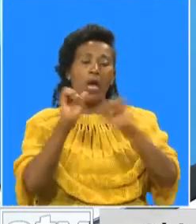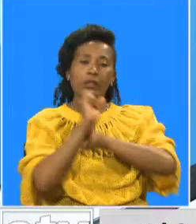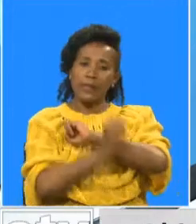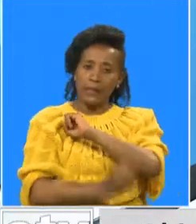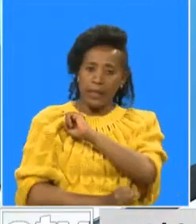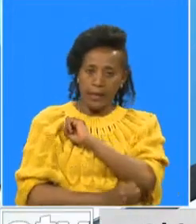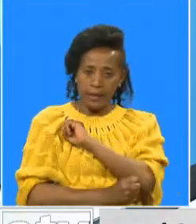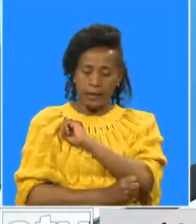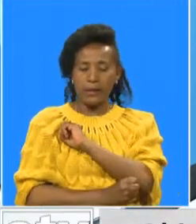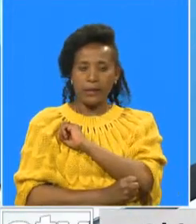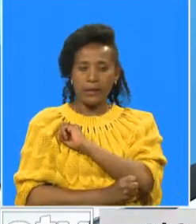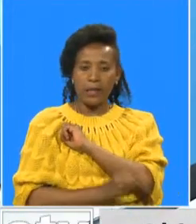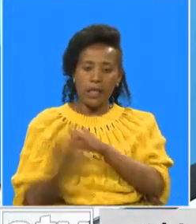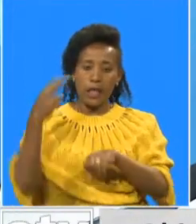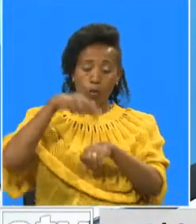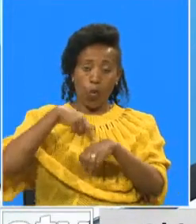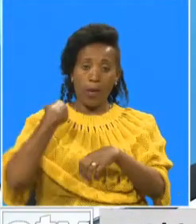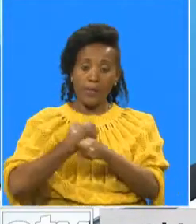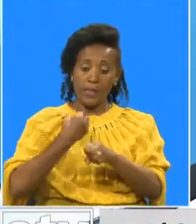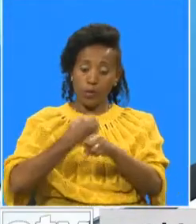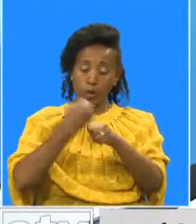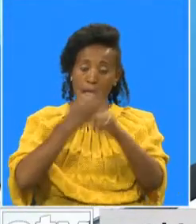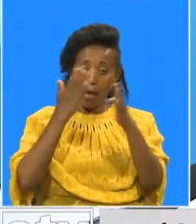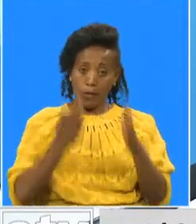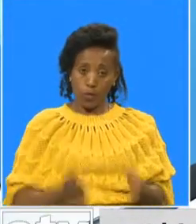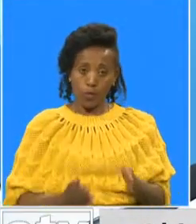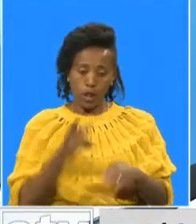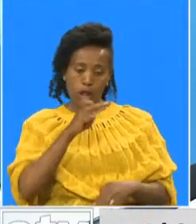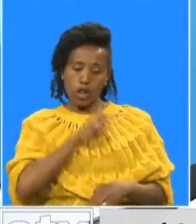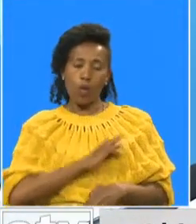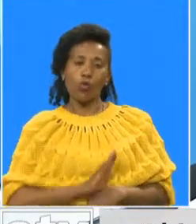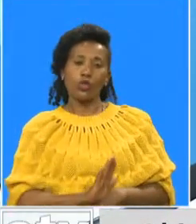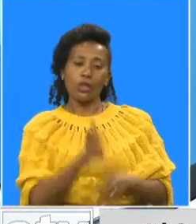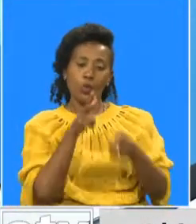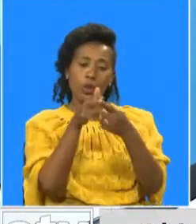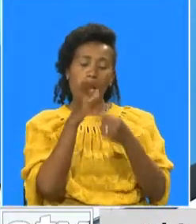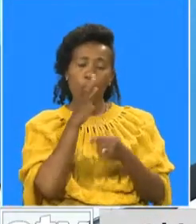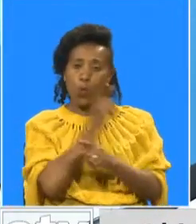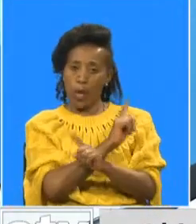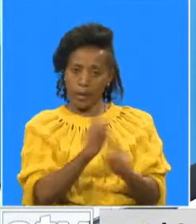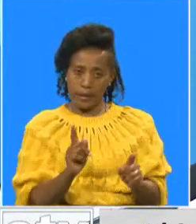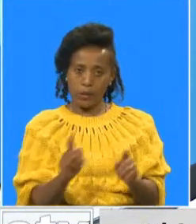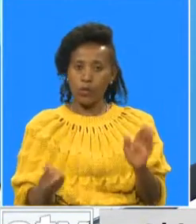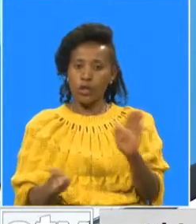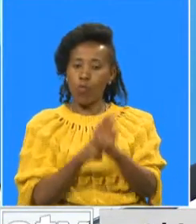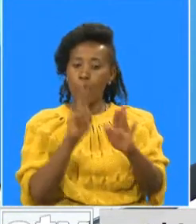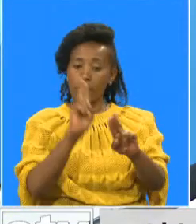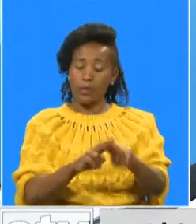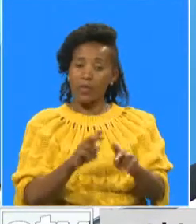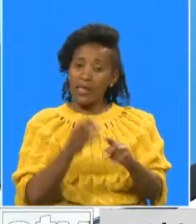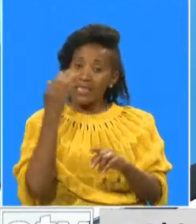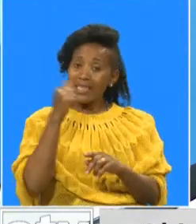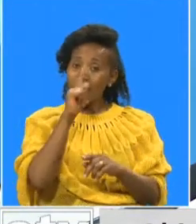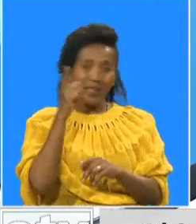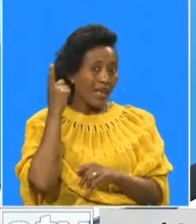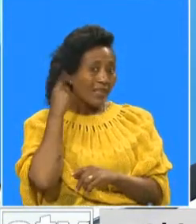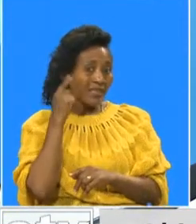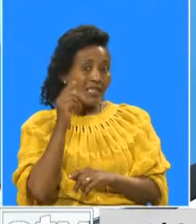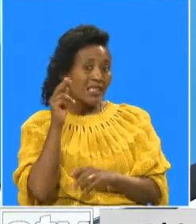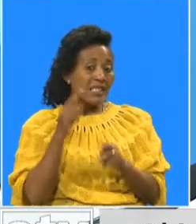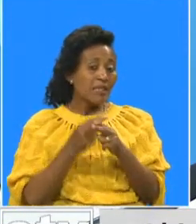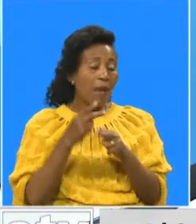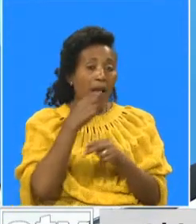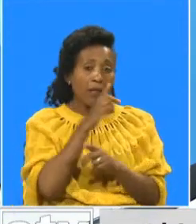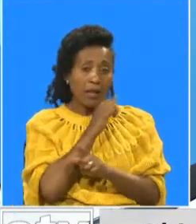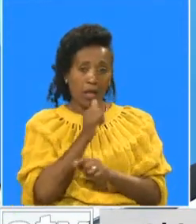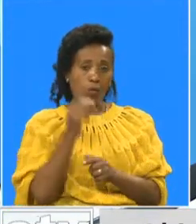መሰረት ከተቋማት የሚሰሩ ሰራተኞች ደሞዛቸውን እንዳይቋረጥባቸው ይደነግጋል። እንግዲህ ቀደም ሲል አንድ አድማጫችን ስማቸውን